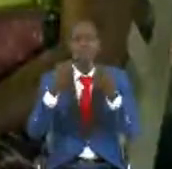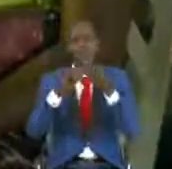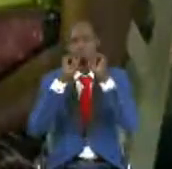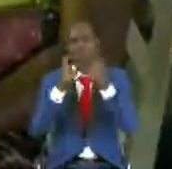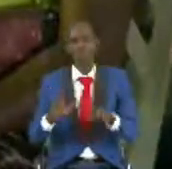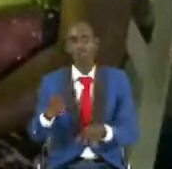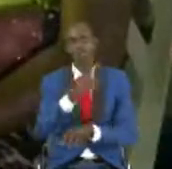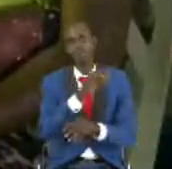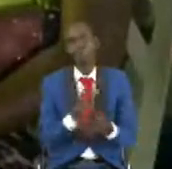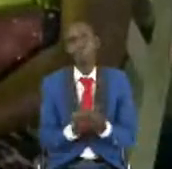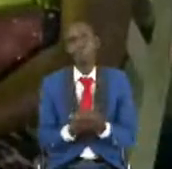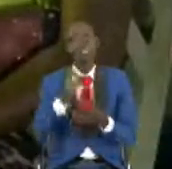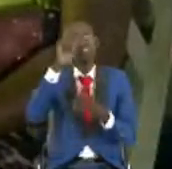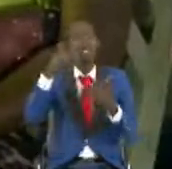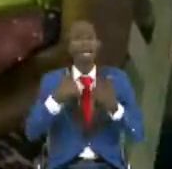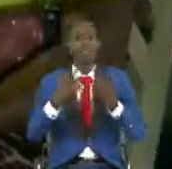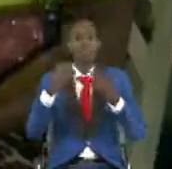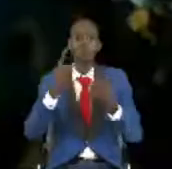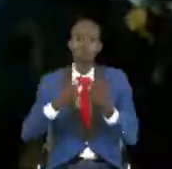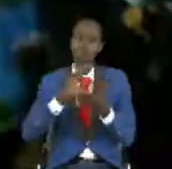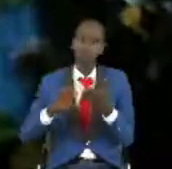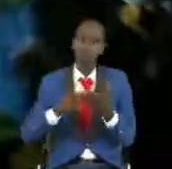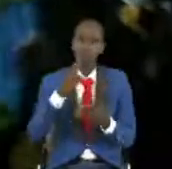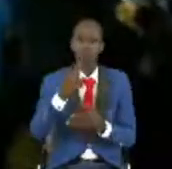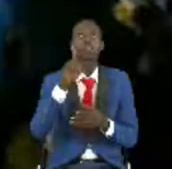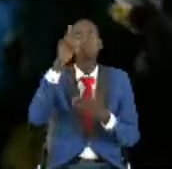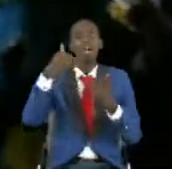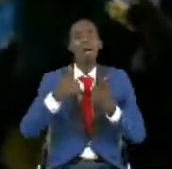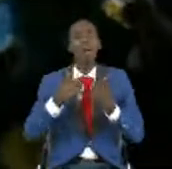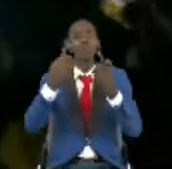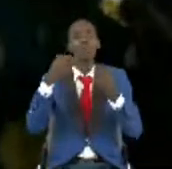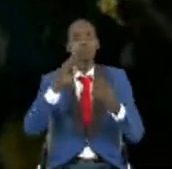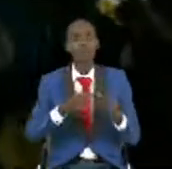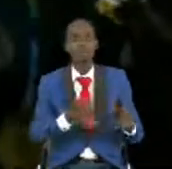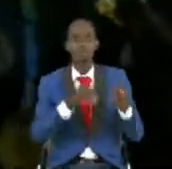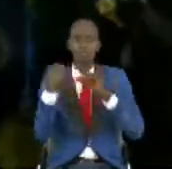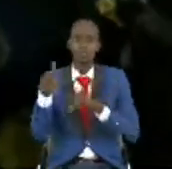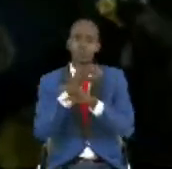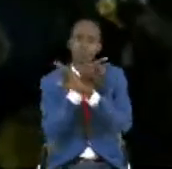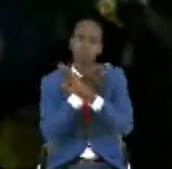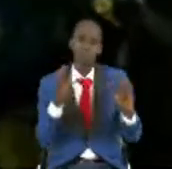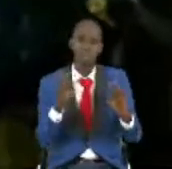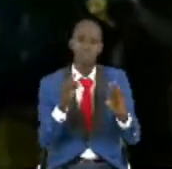bénir. Il est venu te pardonner. Il est venu t'affranchir.